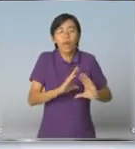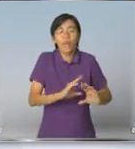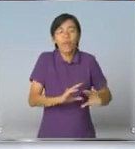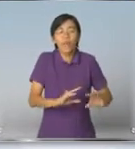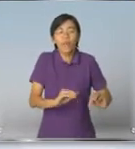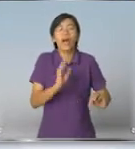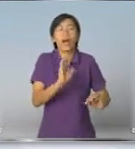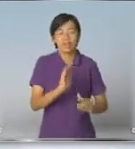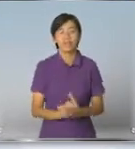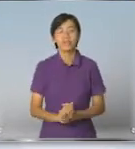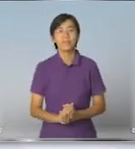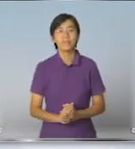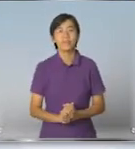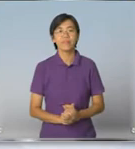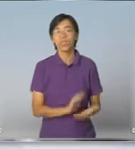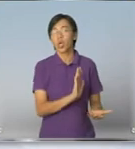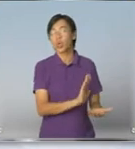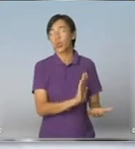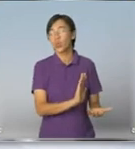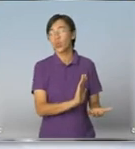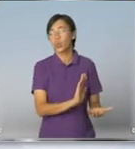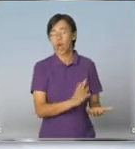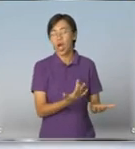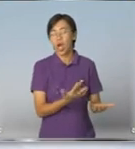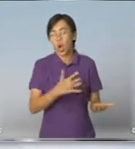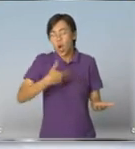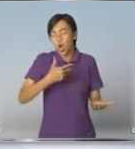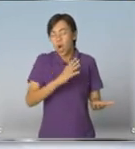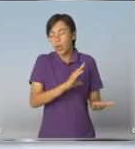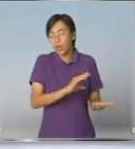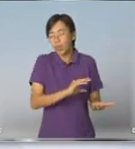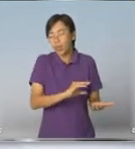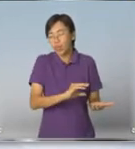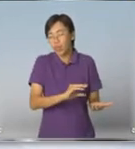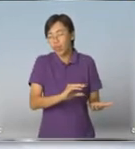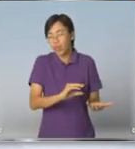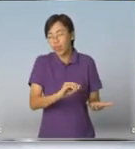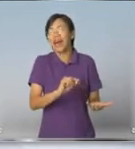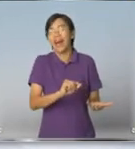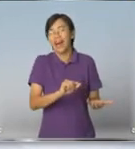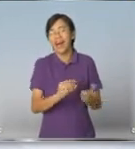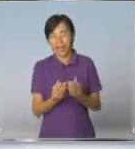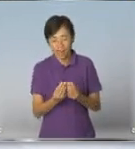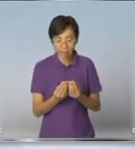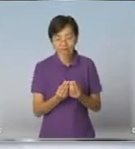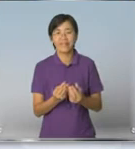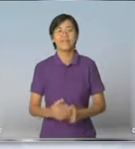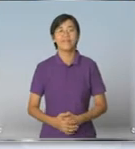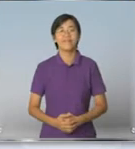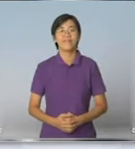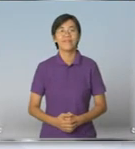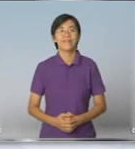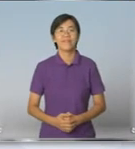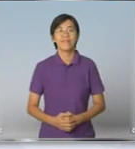ะพอง ถ้างั้นขั้นนี้เราต้องพักไส้ไว้ก่อนนะครับให้อุณหภูมิลดลงกว่านี้สักนิดนึงแล้วเดี๋ยวจะมาปั้นไส้ช่อม่วงกัน